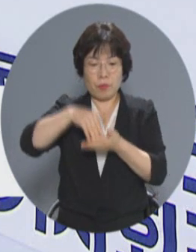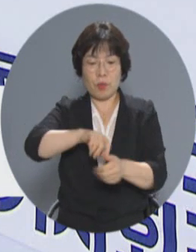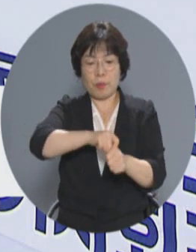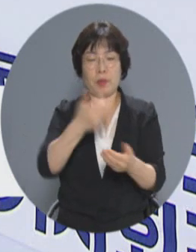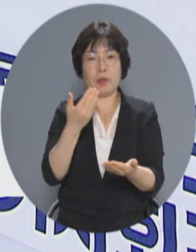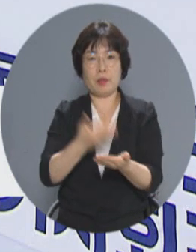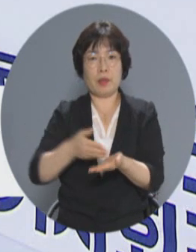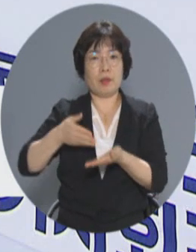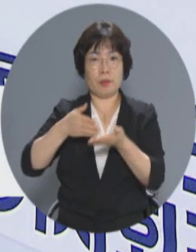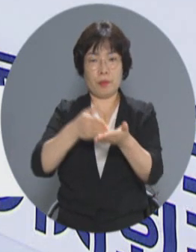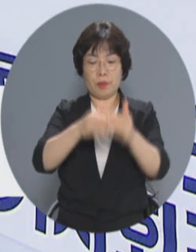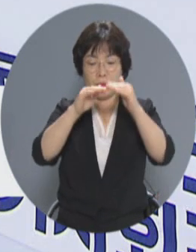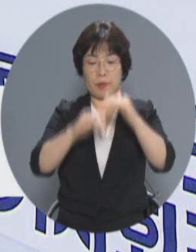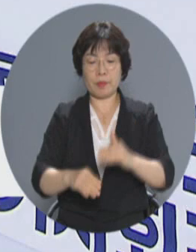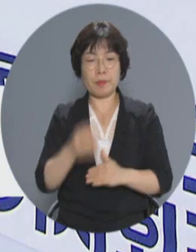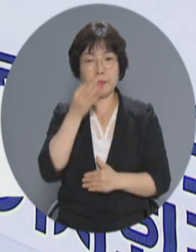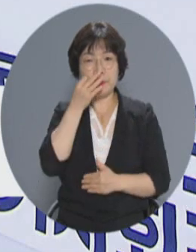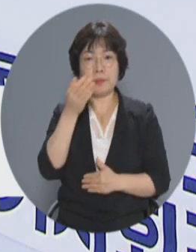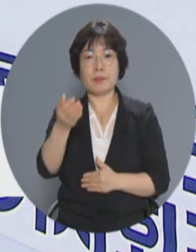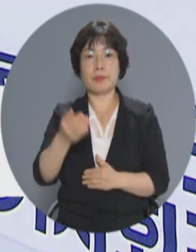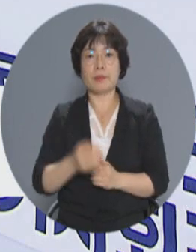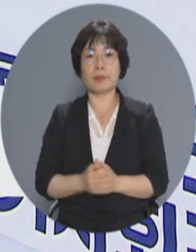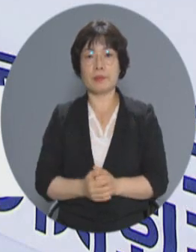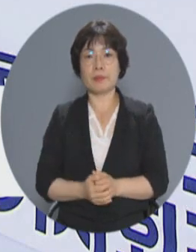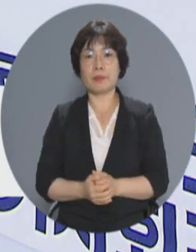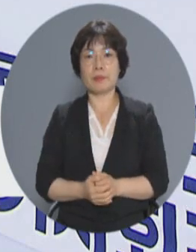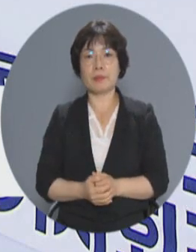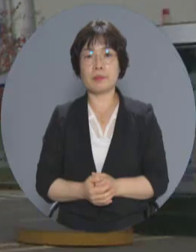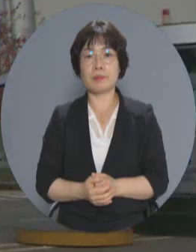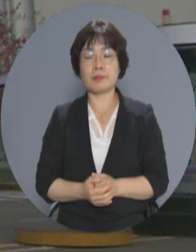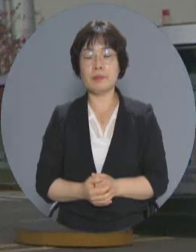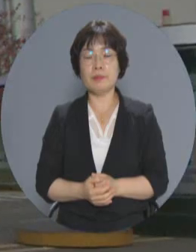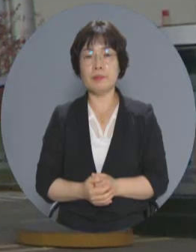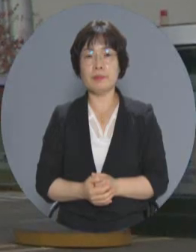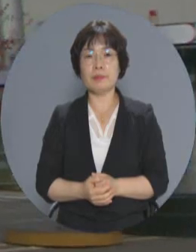대응을 촉구했습니다. 문형철 기자입니다.